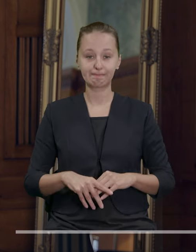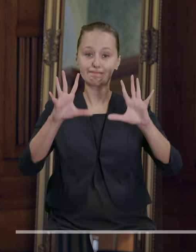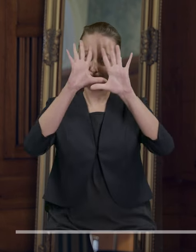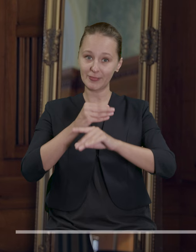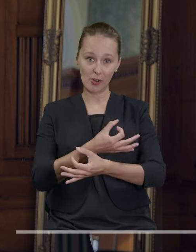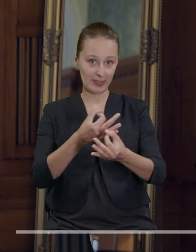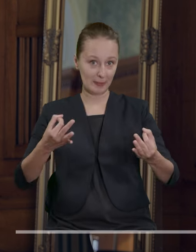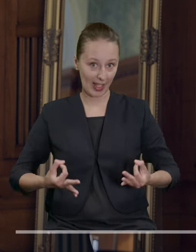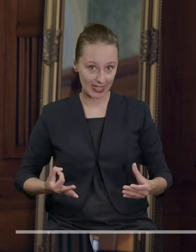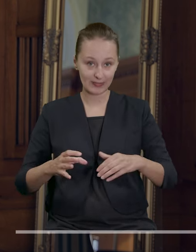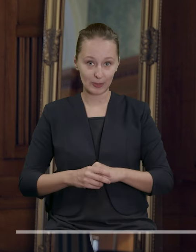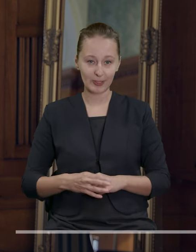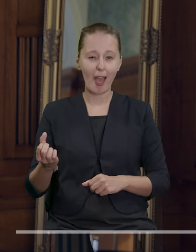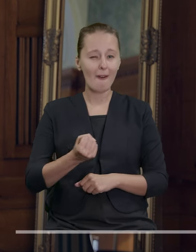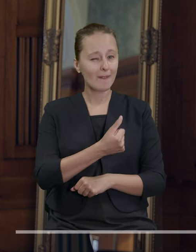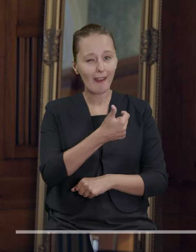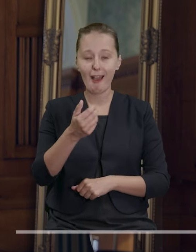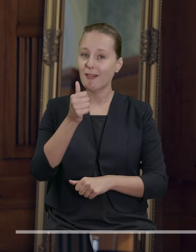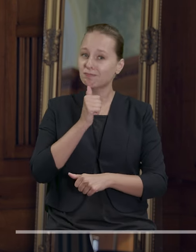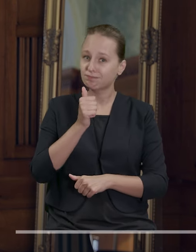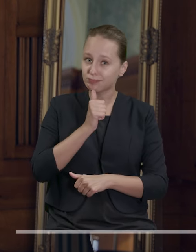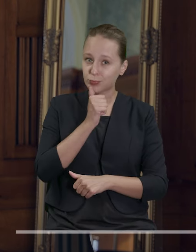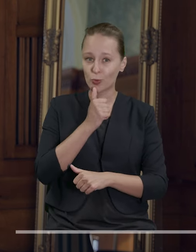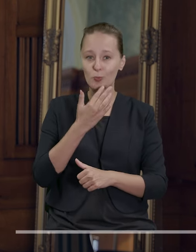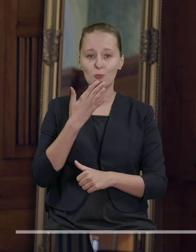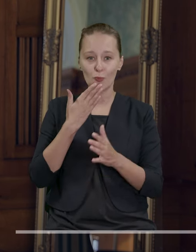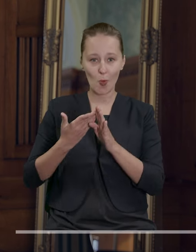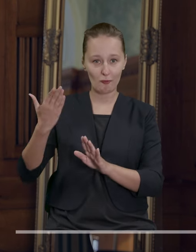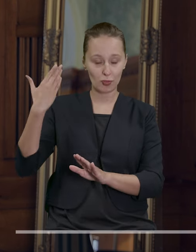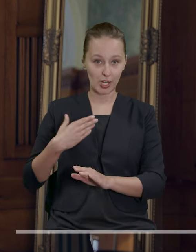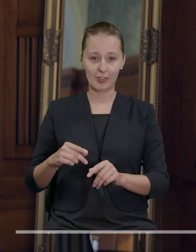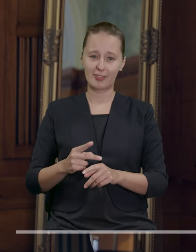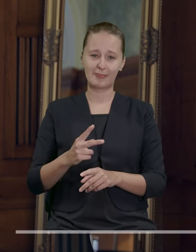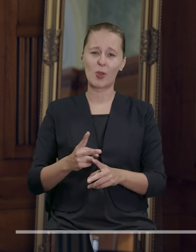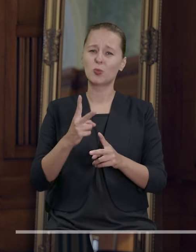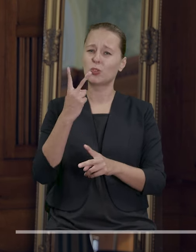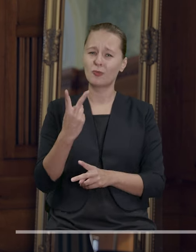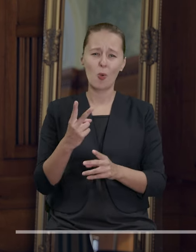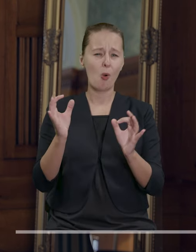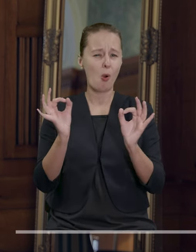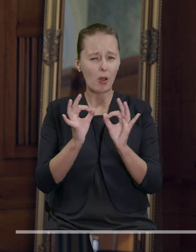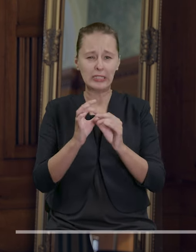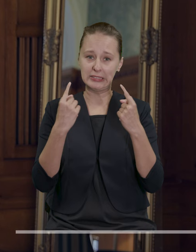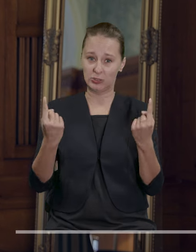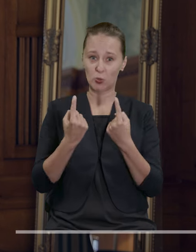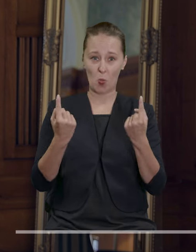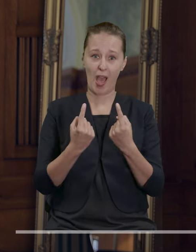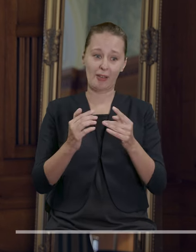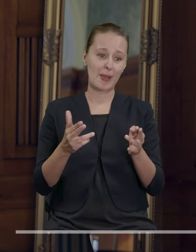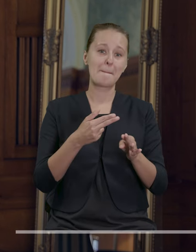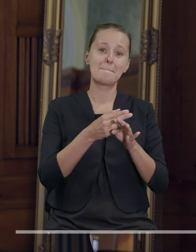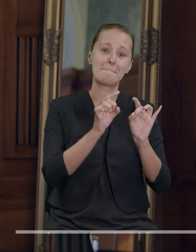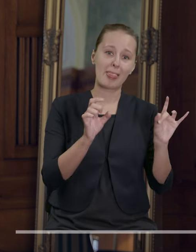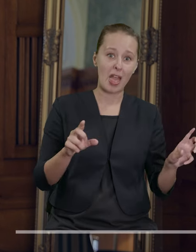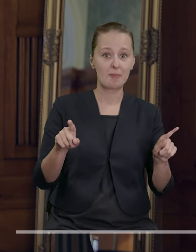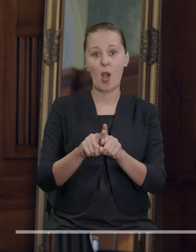Szanowni Państwo, pomimo tych wyzwań, o których wspomniałam wcześniej, tych dwóch kataklizmów, tak je nazywam,